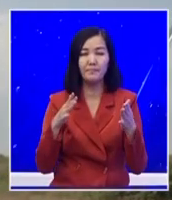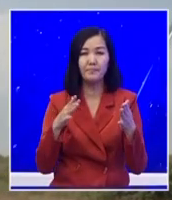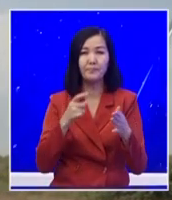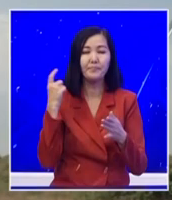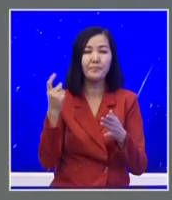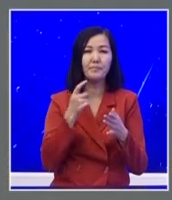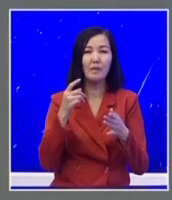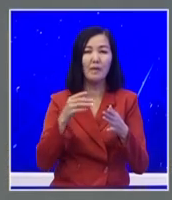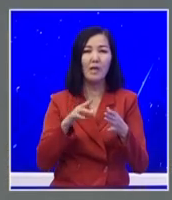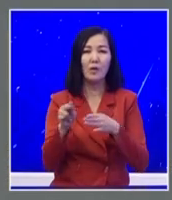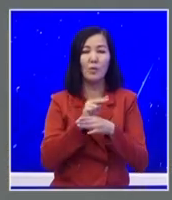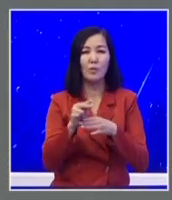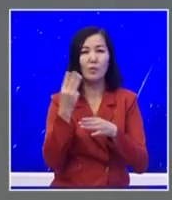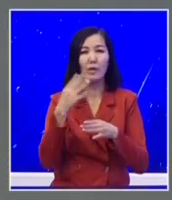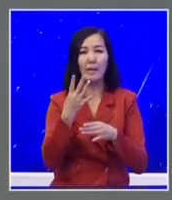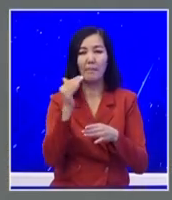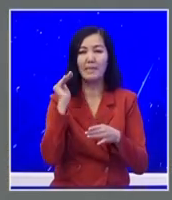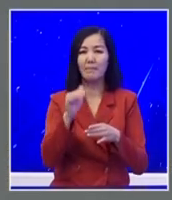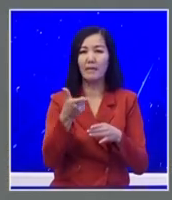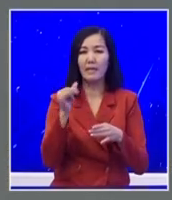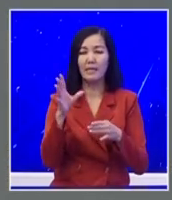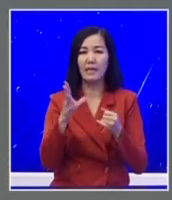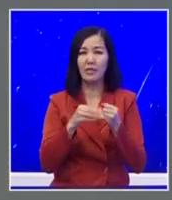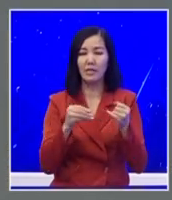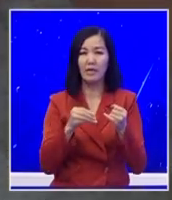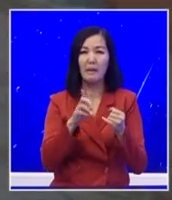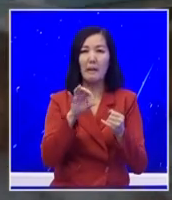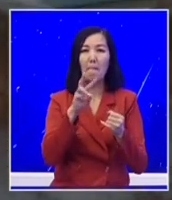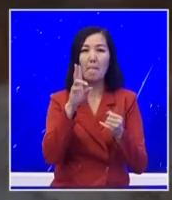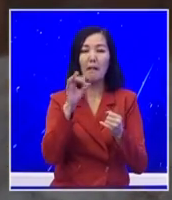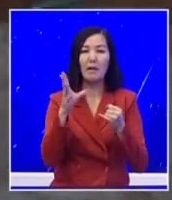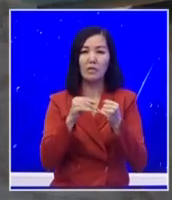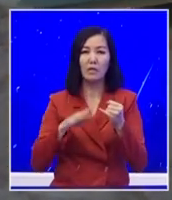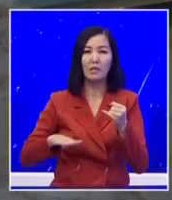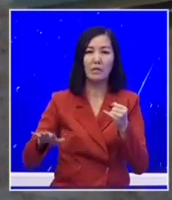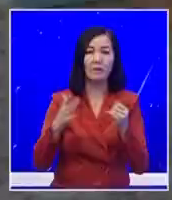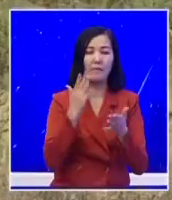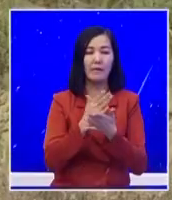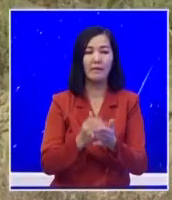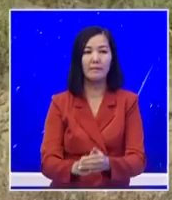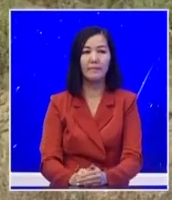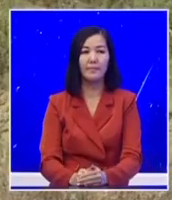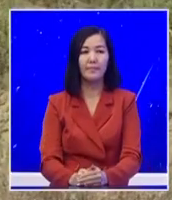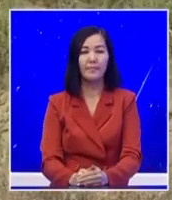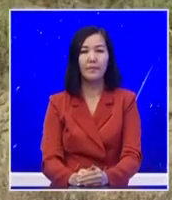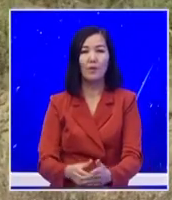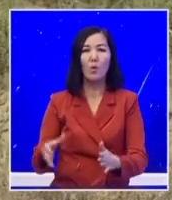химиялық өңдеу жұмысының 45 мың гектардан астамы осы Балқаш аймағына тиесілі. Енді